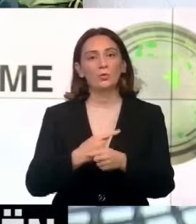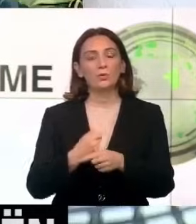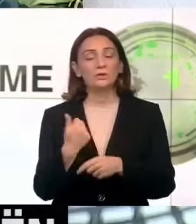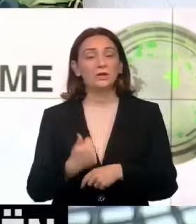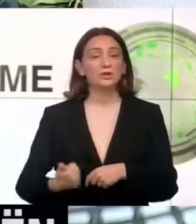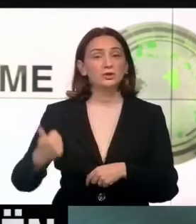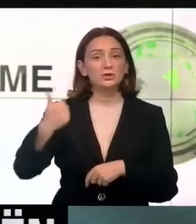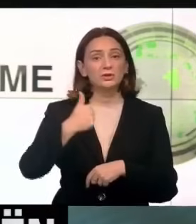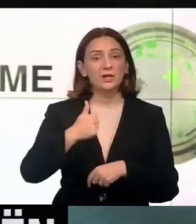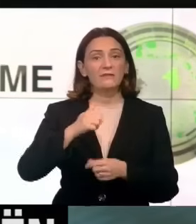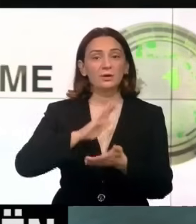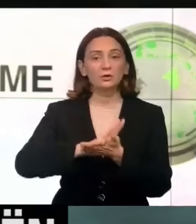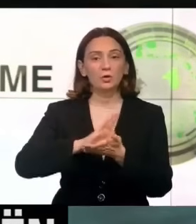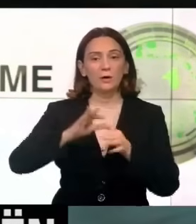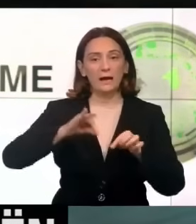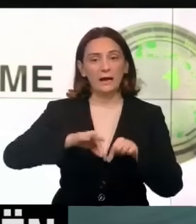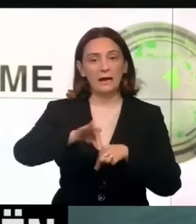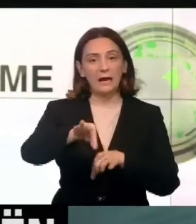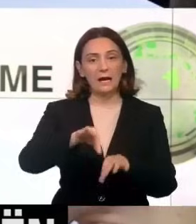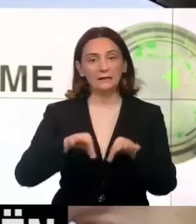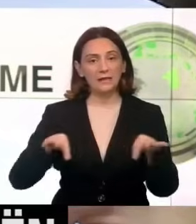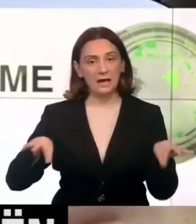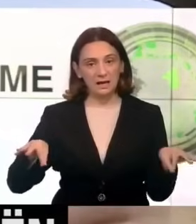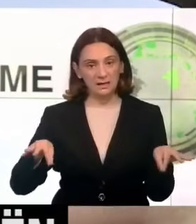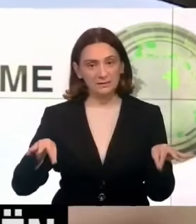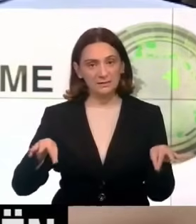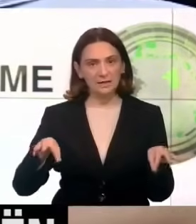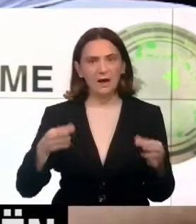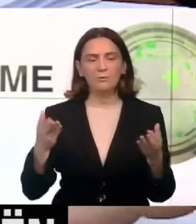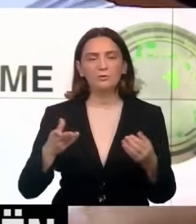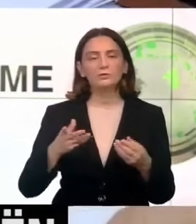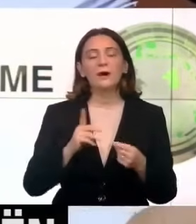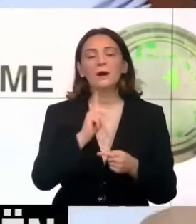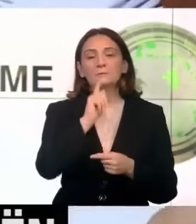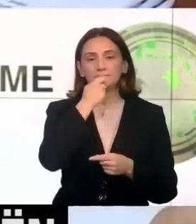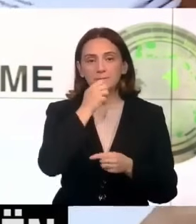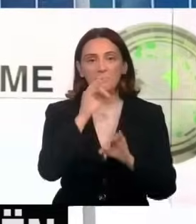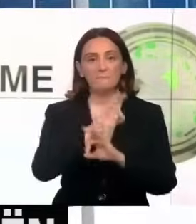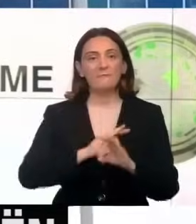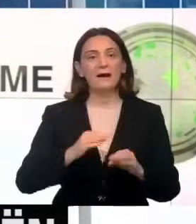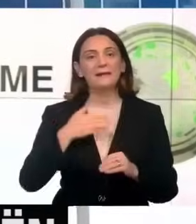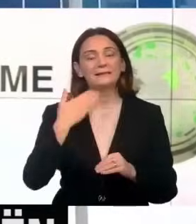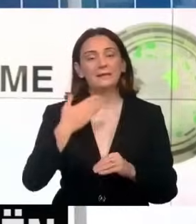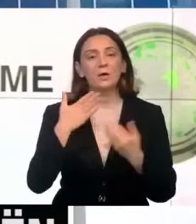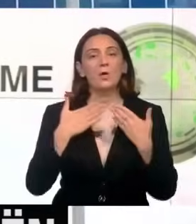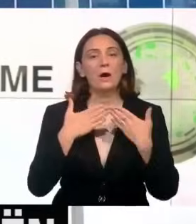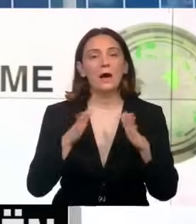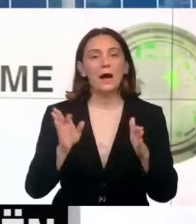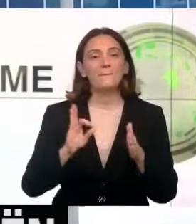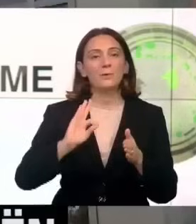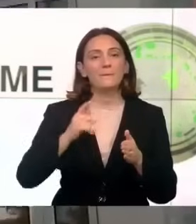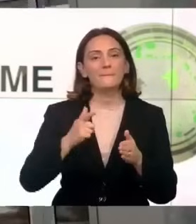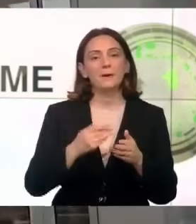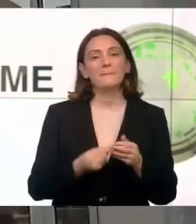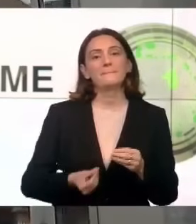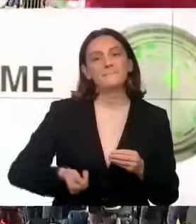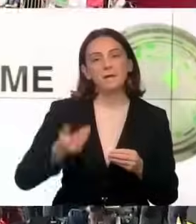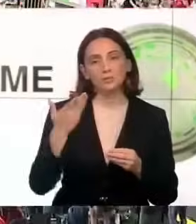disa persona të tjerë të përfshirë në fshehën e pasurive të krijuara nga veprimtaria kriminale e trafiqeve të drogës.